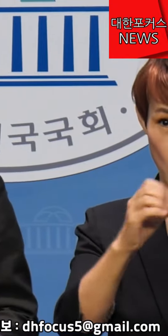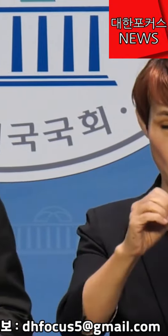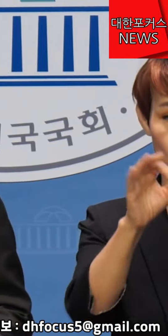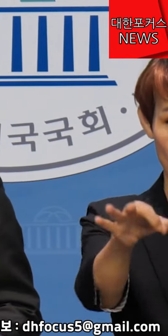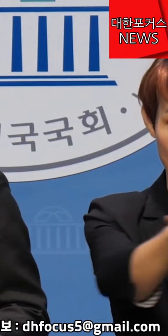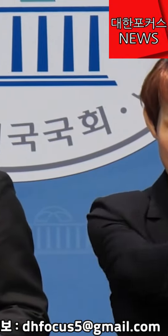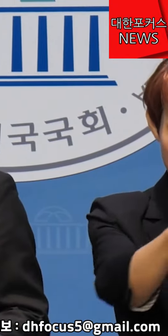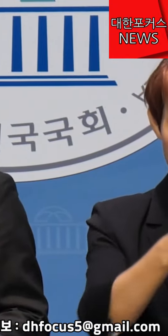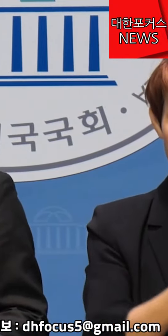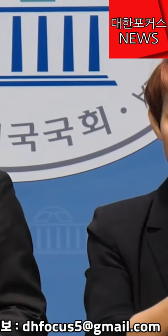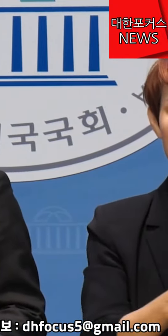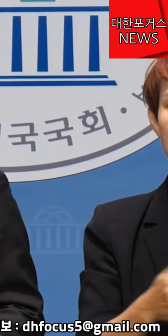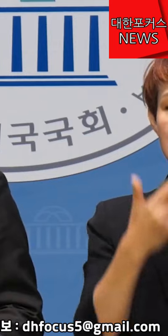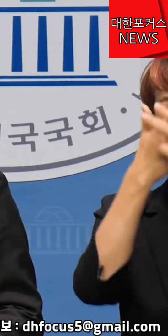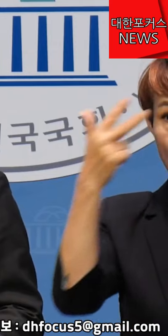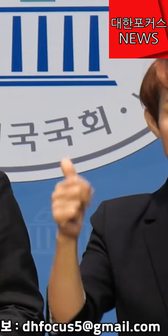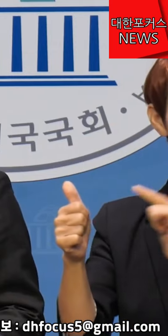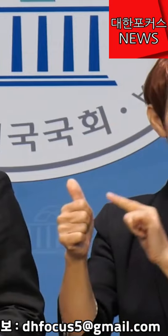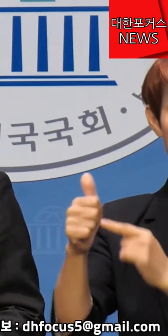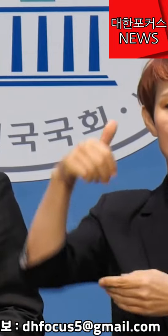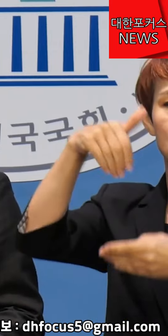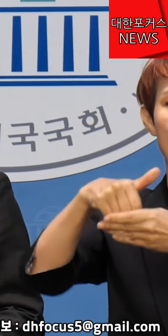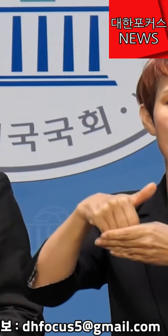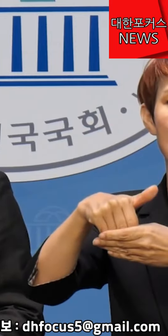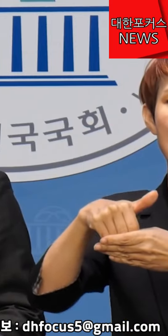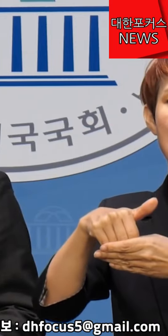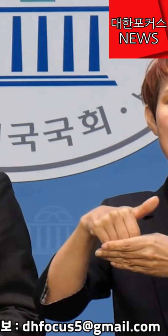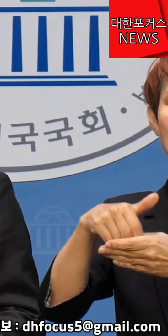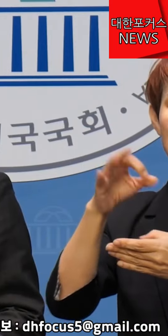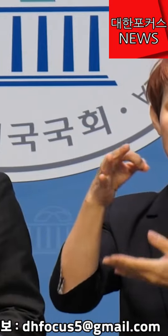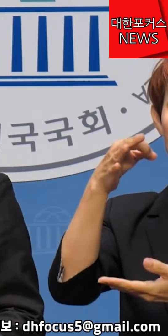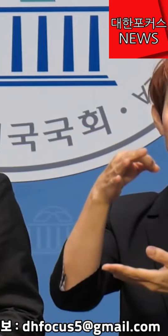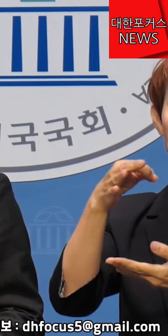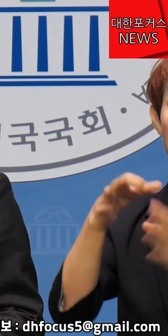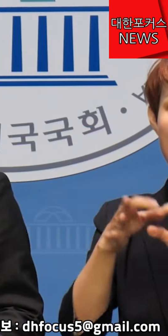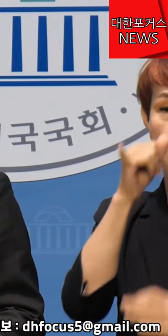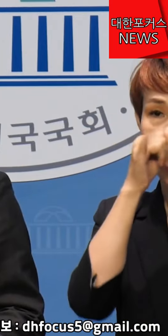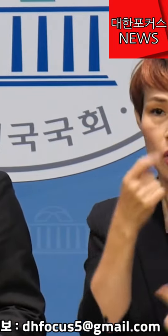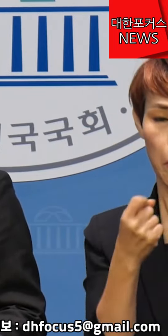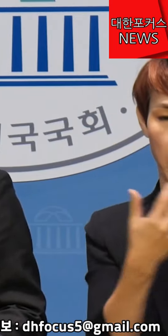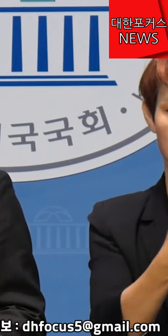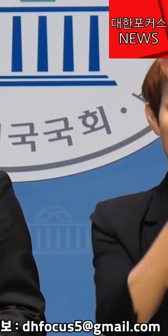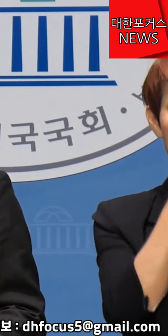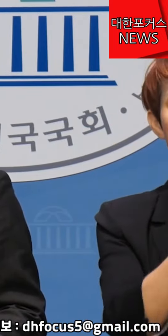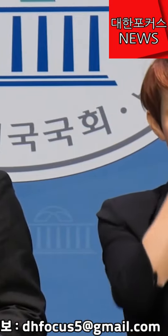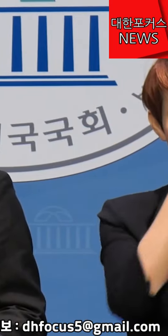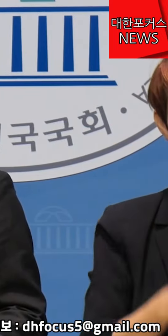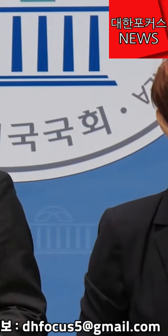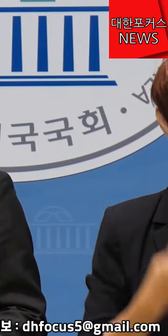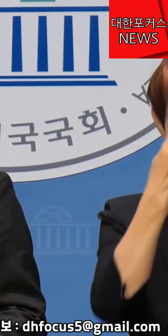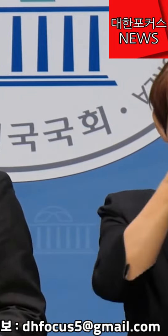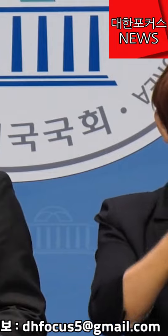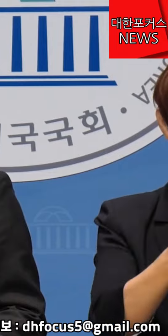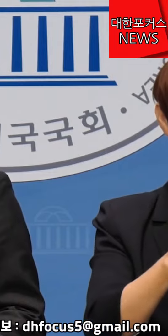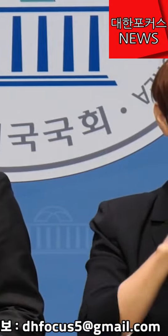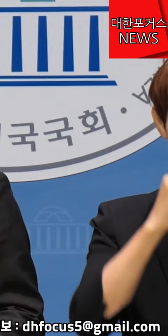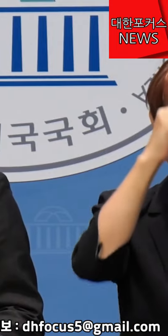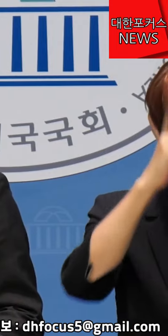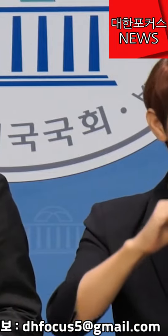동거래를 이재명 성남시장 선거자금으로 둔갑시킨 사실조작에 대해서 말씀드리겠습니다. 검찰은 명백한 사실을